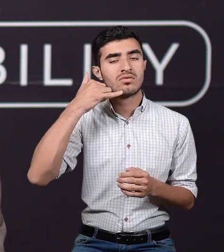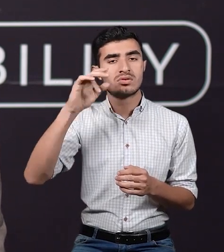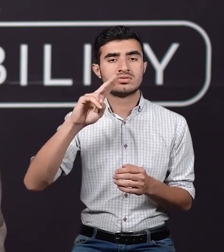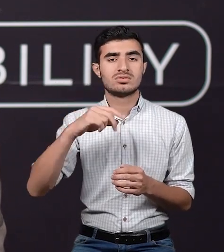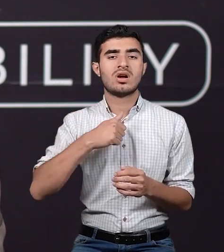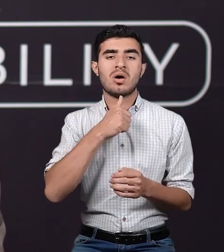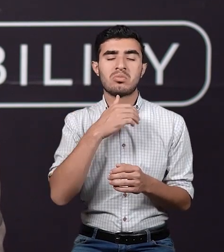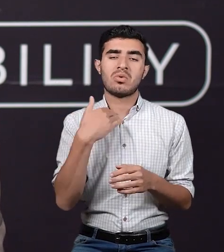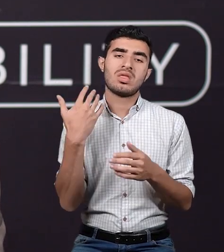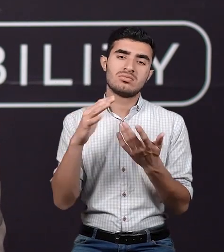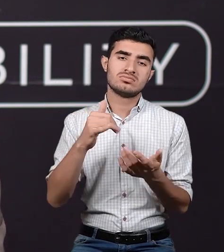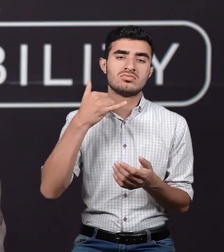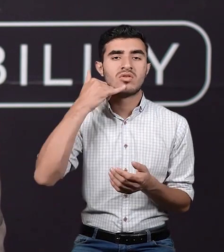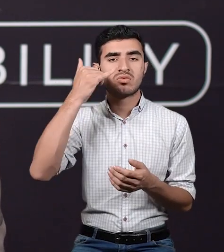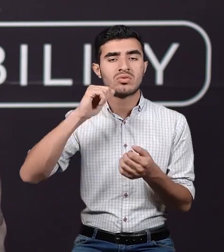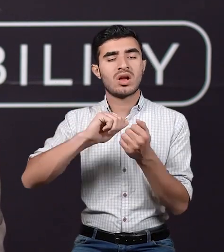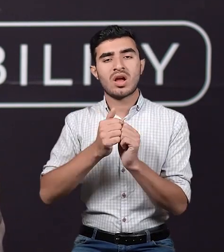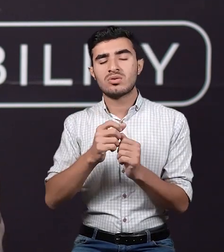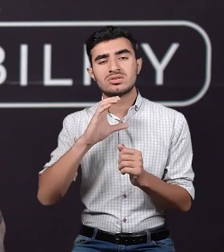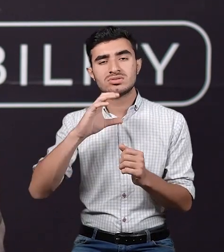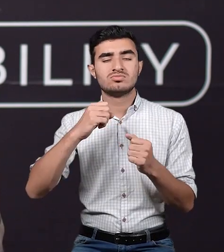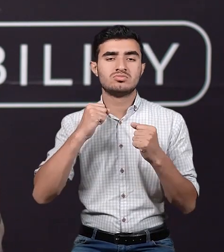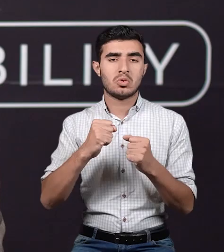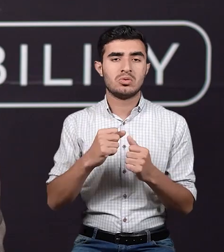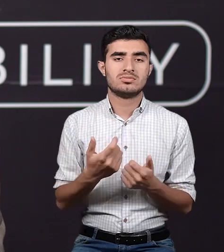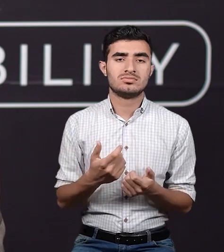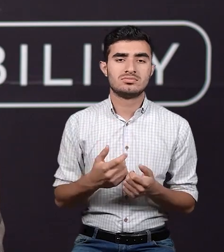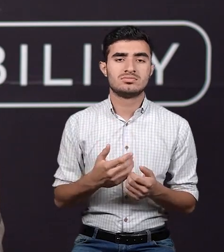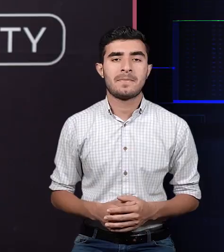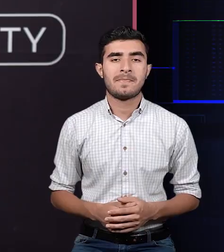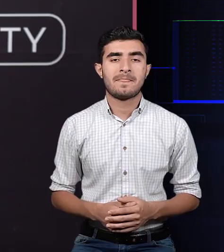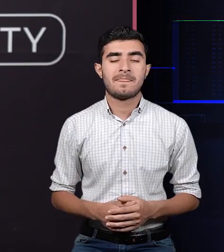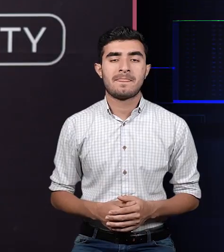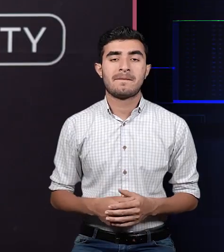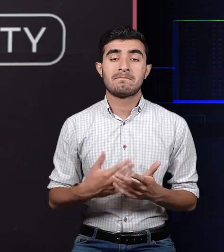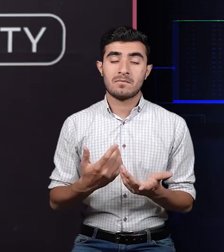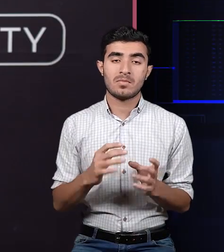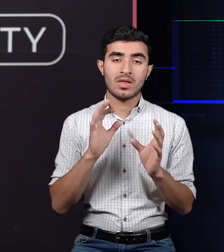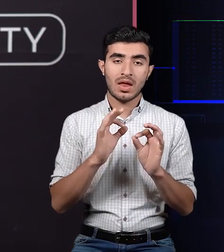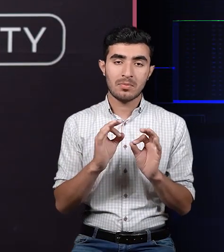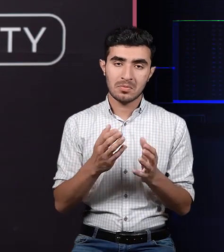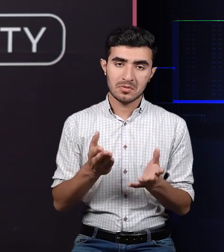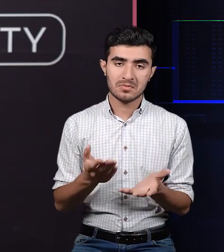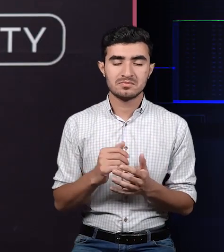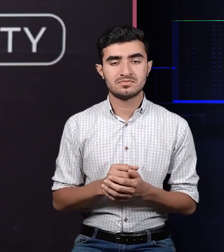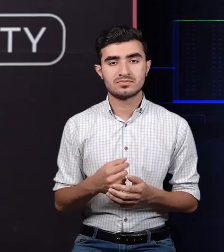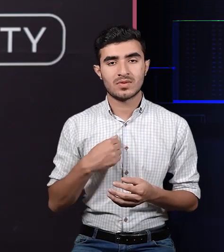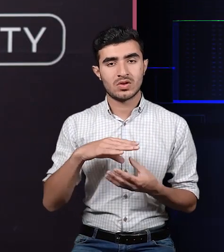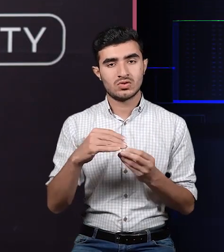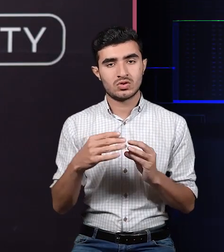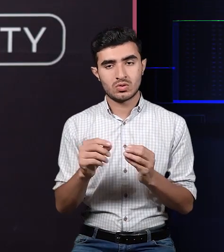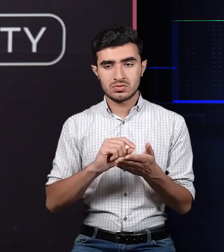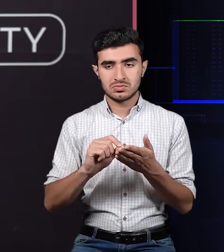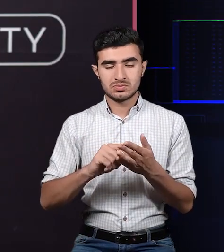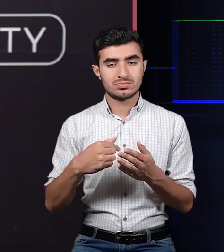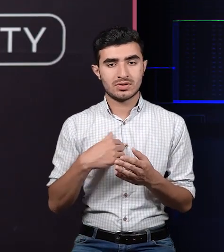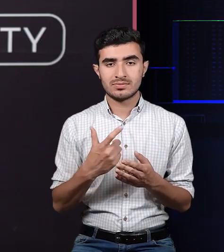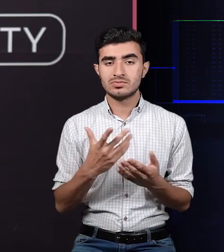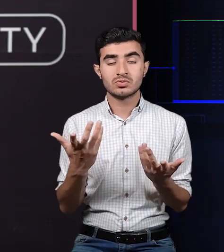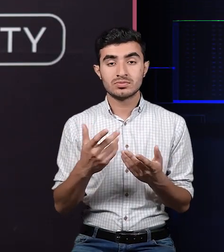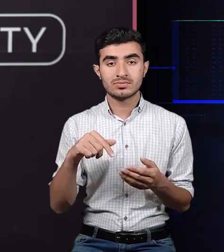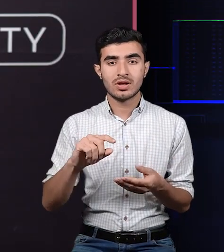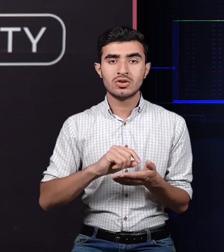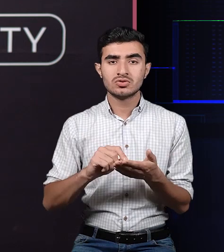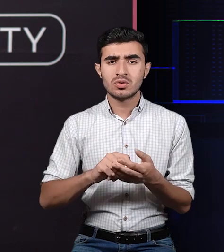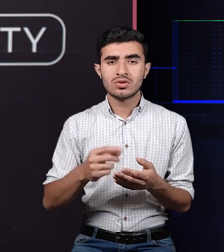ہیلو چچا جان، ابو ہم کو چھوڑ کر چلے گئے۔ تو یہ میرا افسانہ تھا۔ تو یہ ایک آبزرویشن